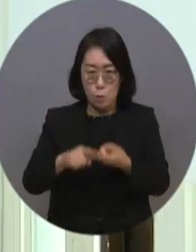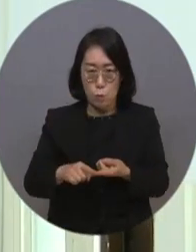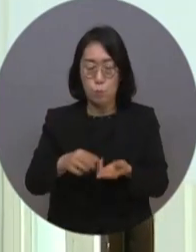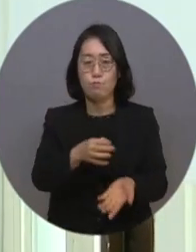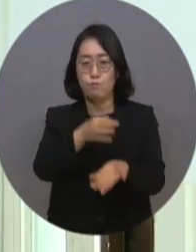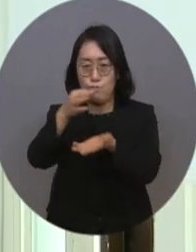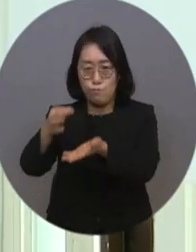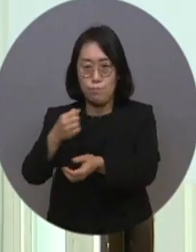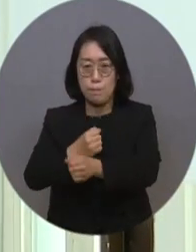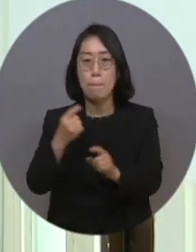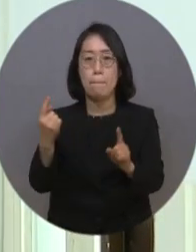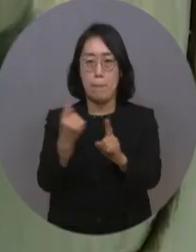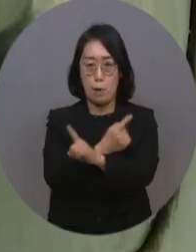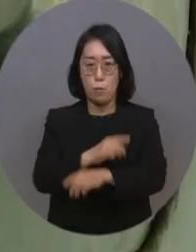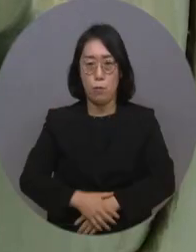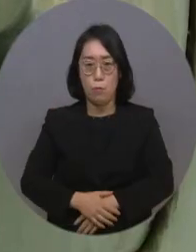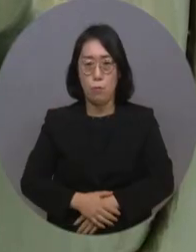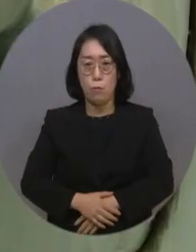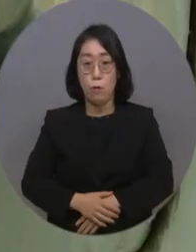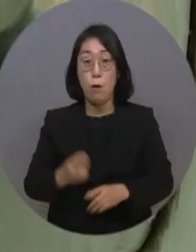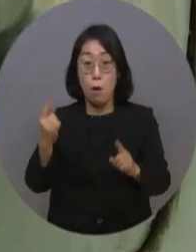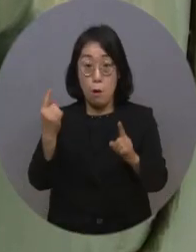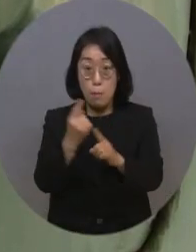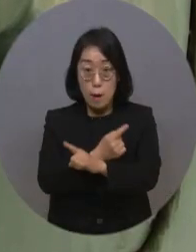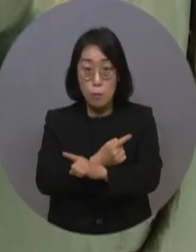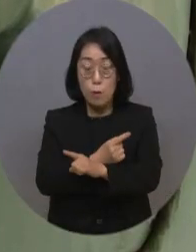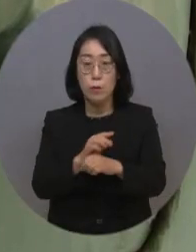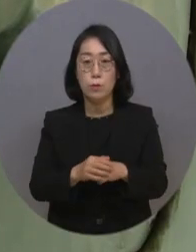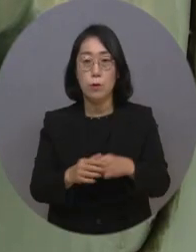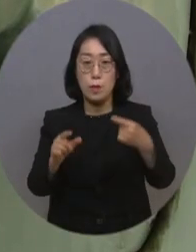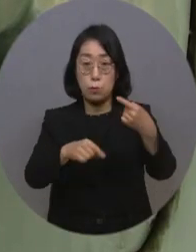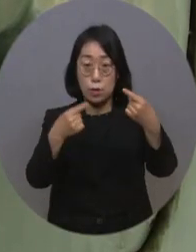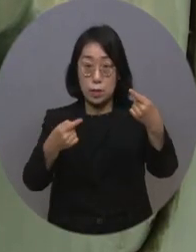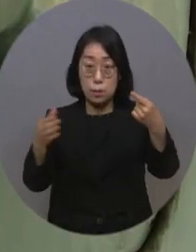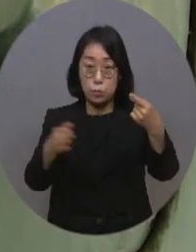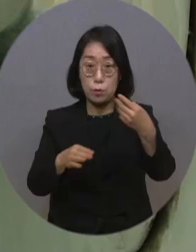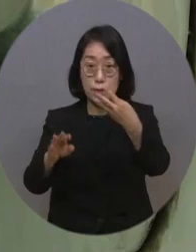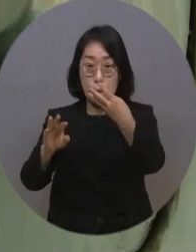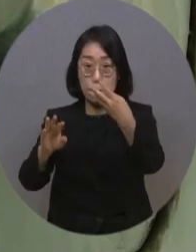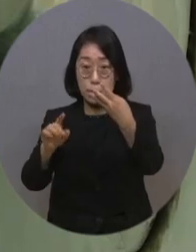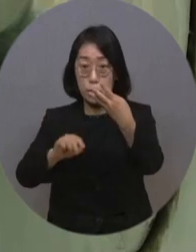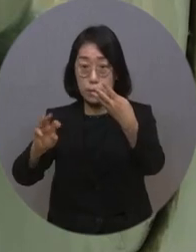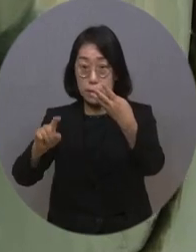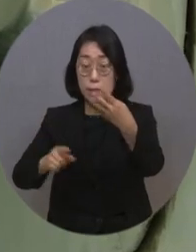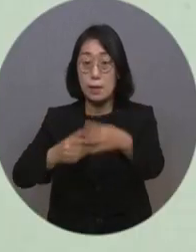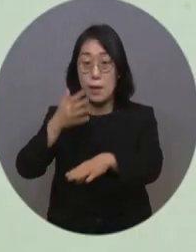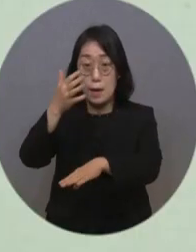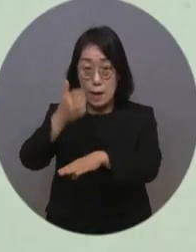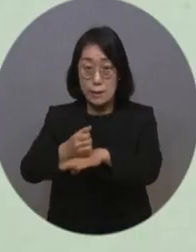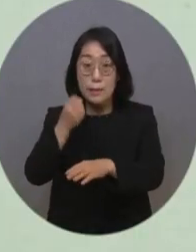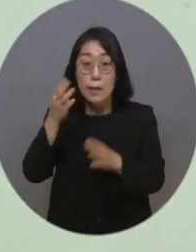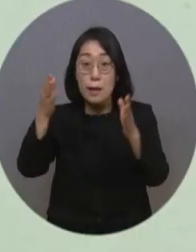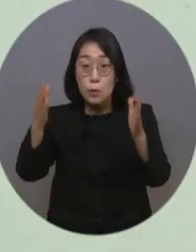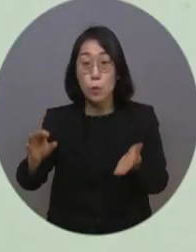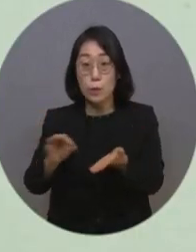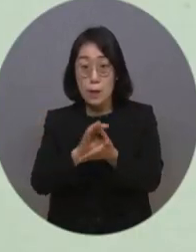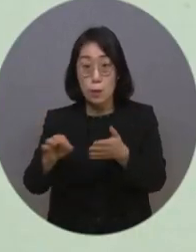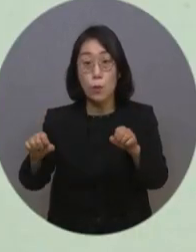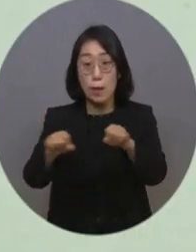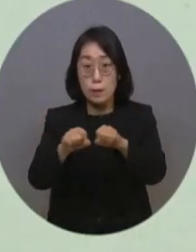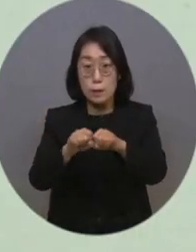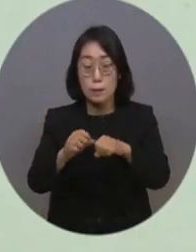개정된 규정에 따라 지난 1일부터 오는 3월 31일까지 사용한 도시가스에 대해